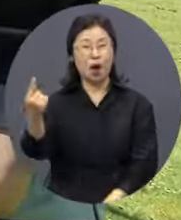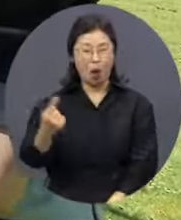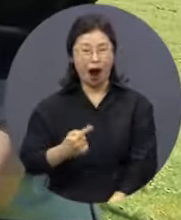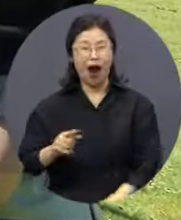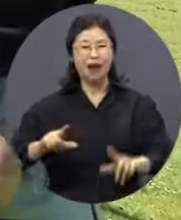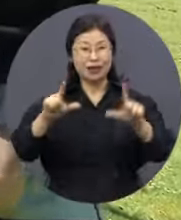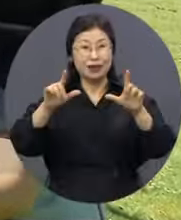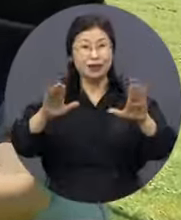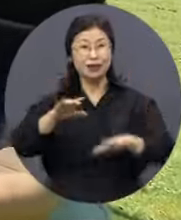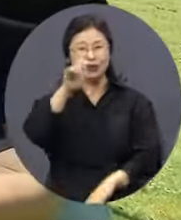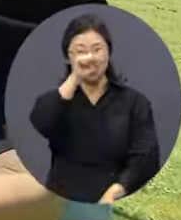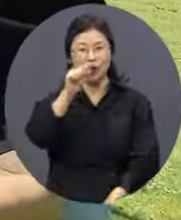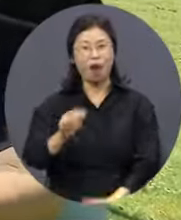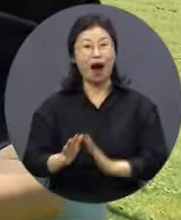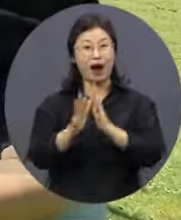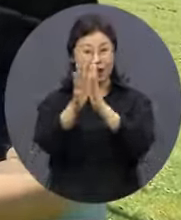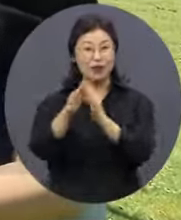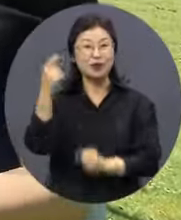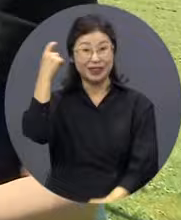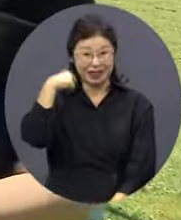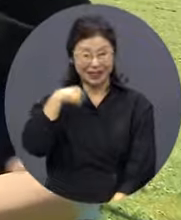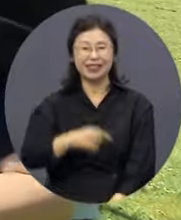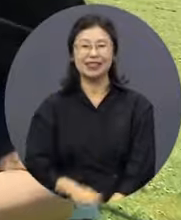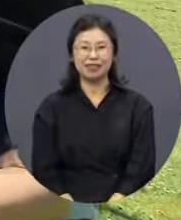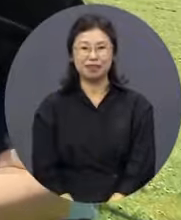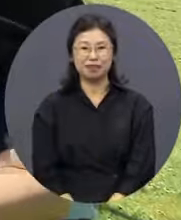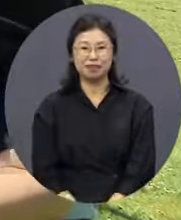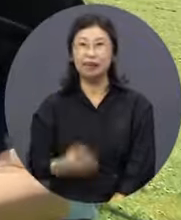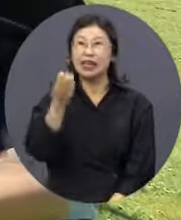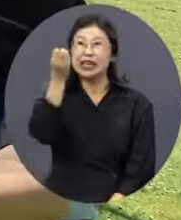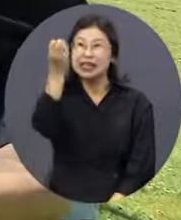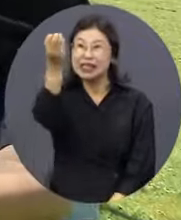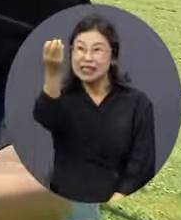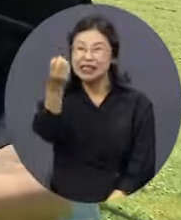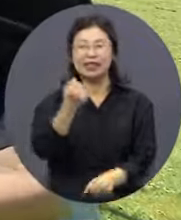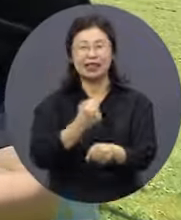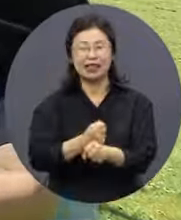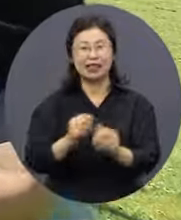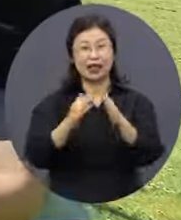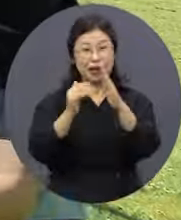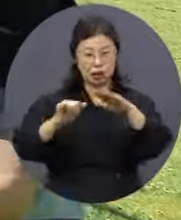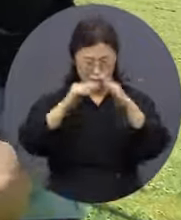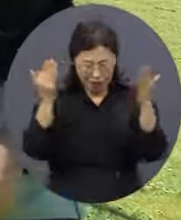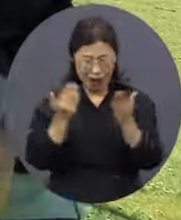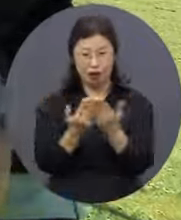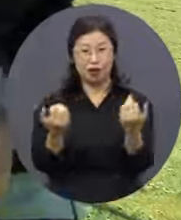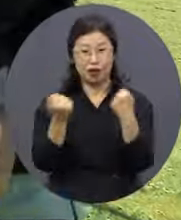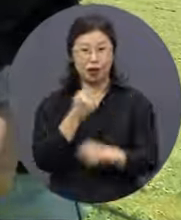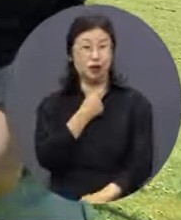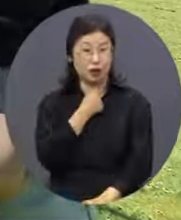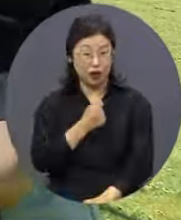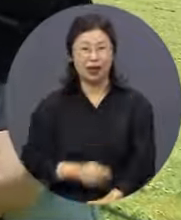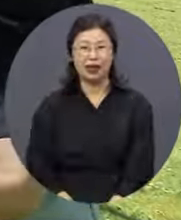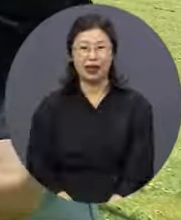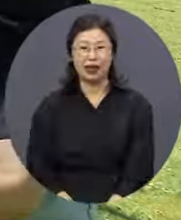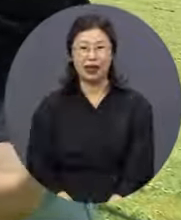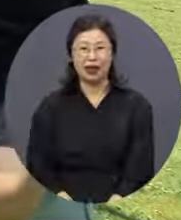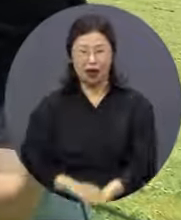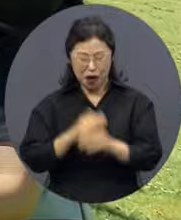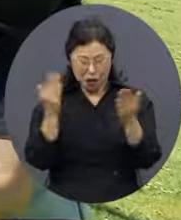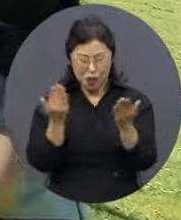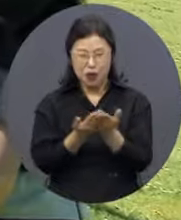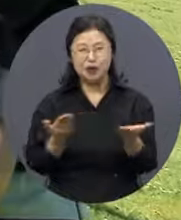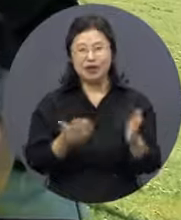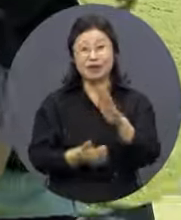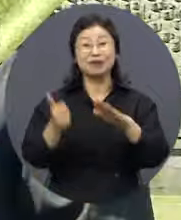날씨도 너무 좋고 소푸 것처럼 이제 저희 등도 달고 하는데 우리 가족 다 건강했으면 좋겠고 그 원하는 다